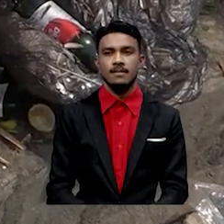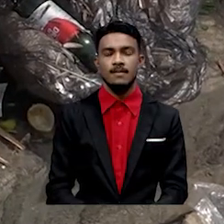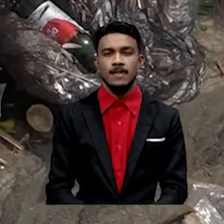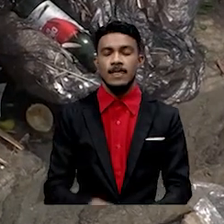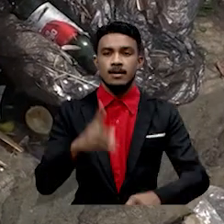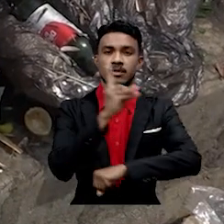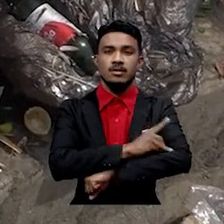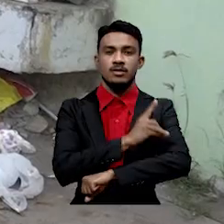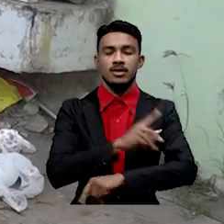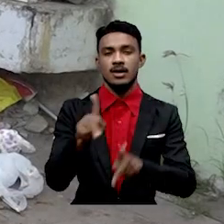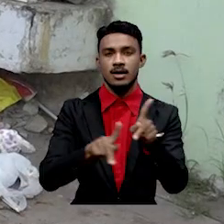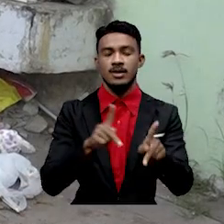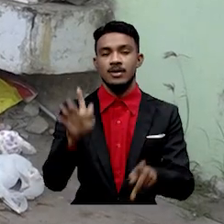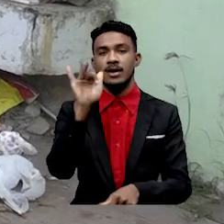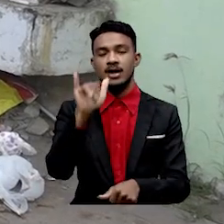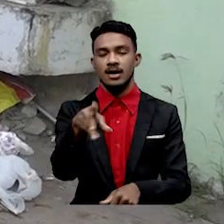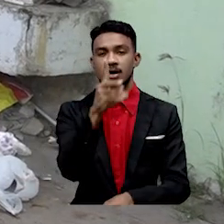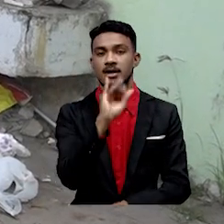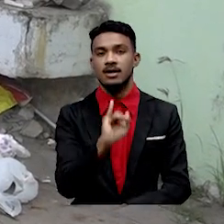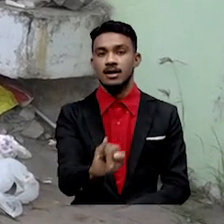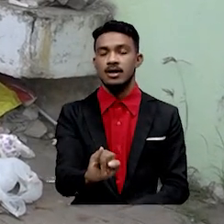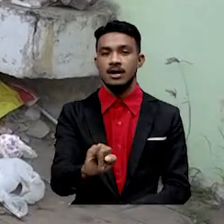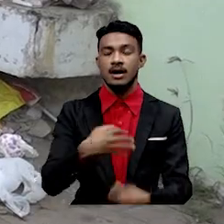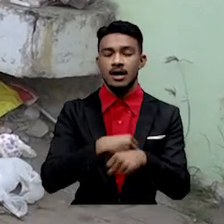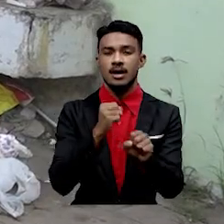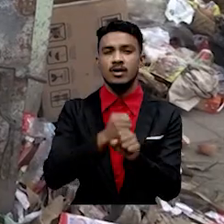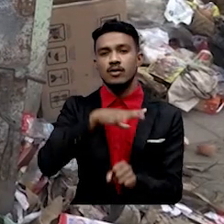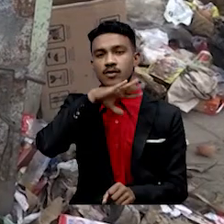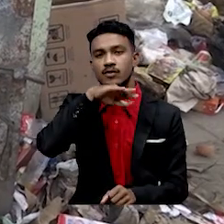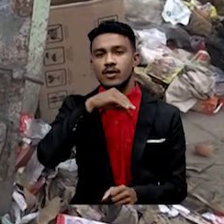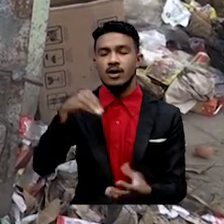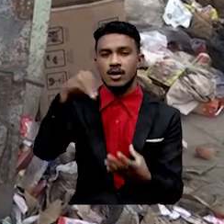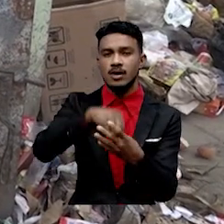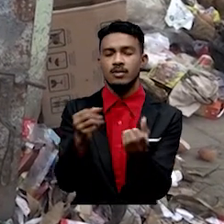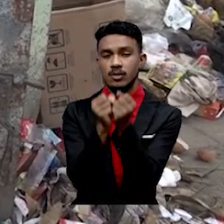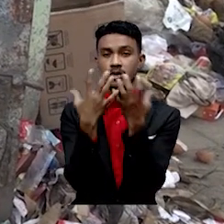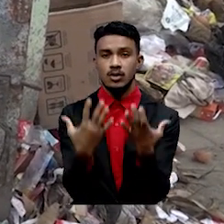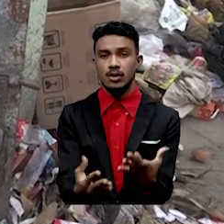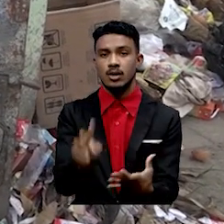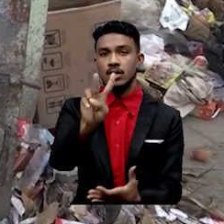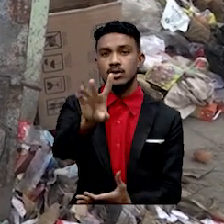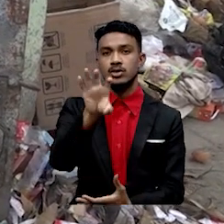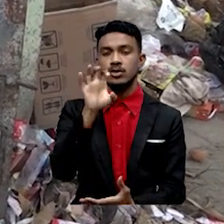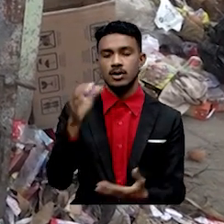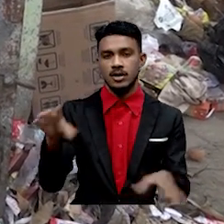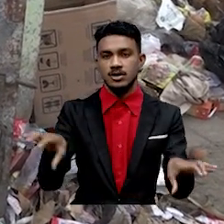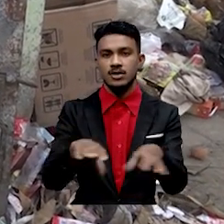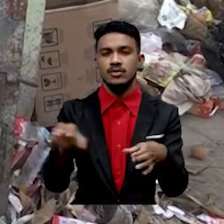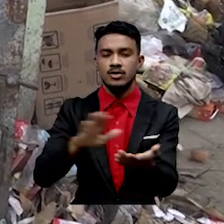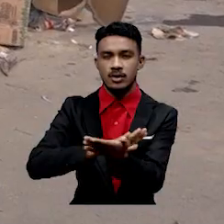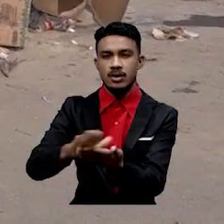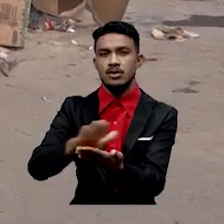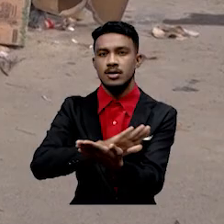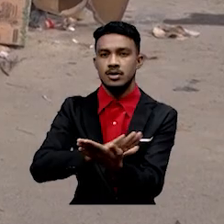Cadalor în populăsau nebehela ia cidade Dili, produs lixo to o tonelada atus ruaresin. No funcionariu nebe recolha lixo